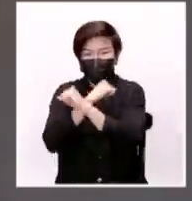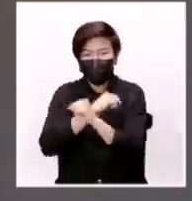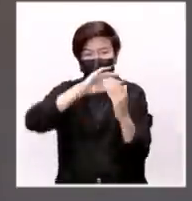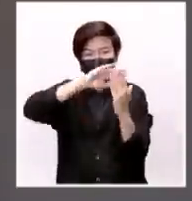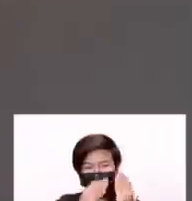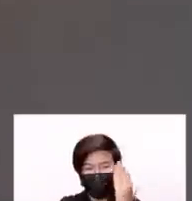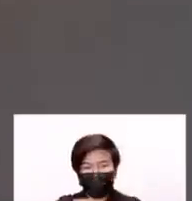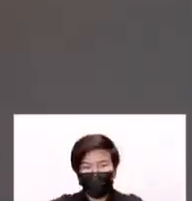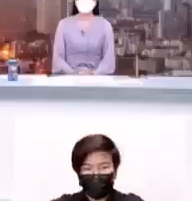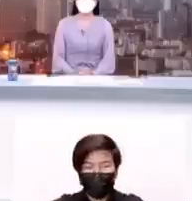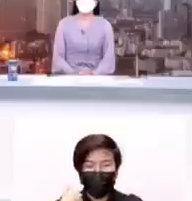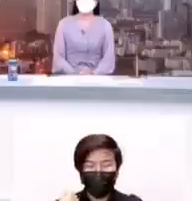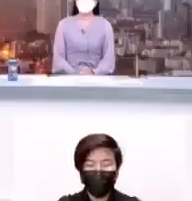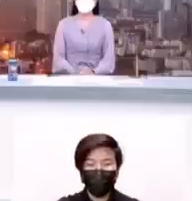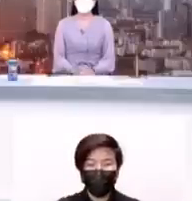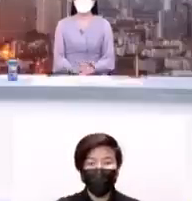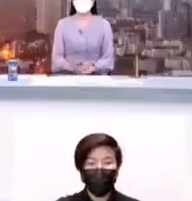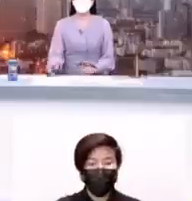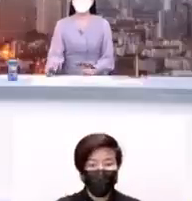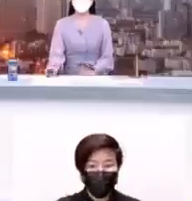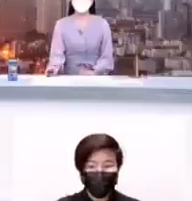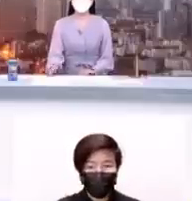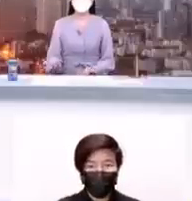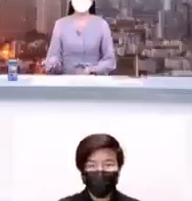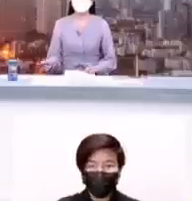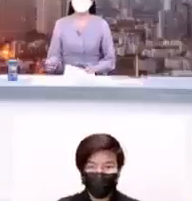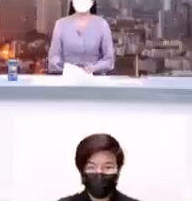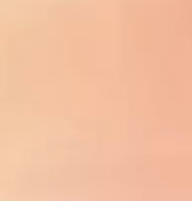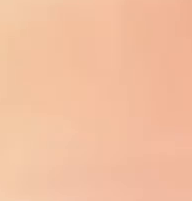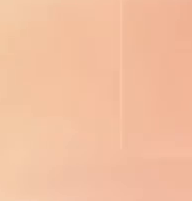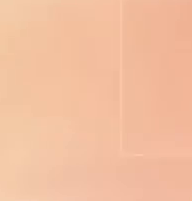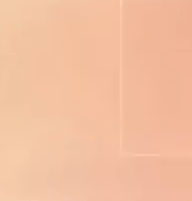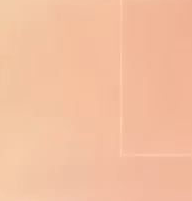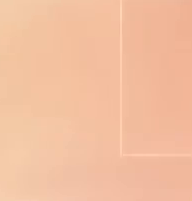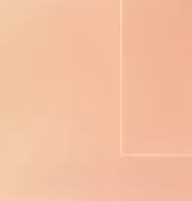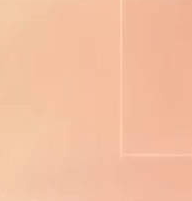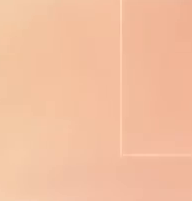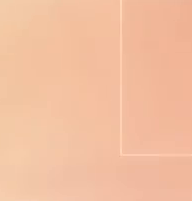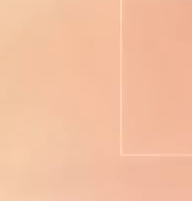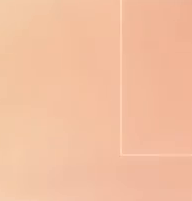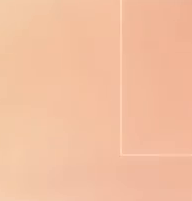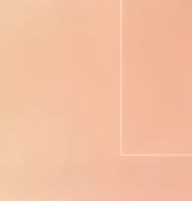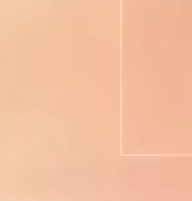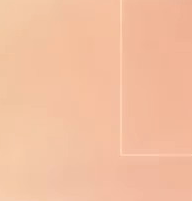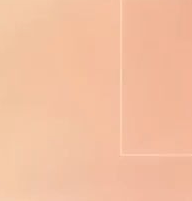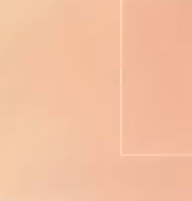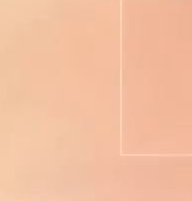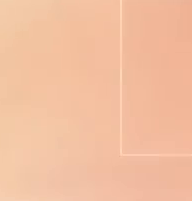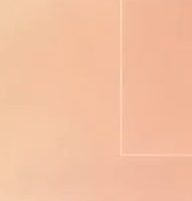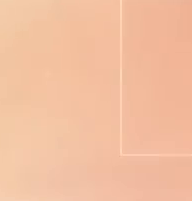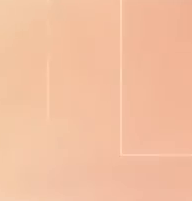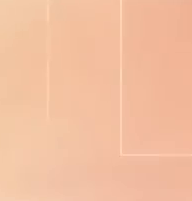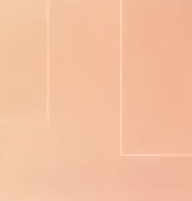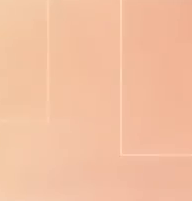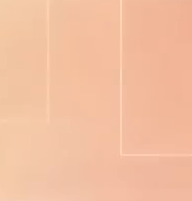ยค่ะคุณพลอยคุณดูคะ ขอบคุณค่ะพี่กี้คะ ค่ะ ขอบคุณที่ติดตามรับชม TNN ช่อง16นะค